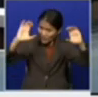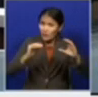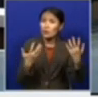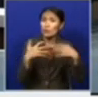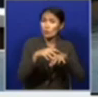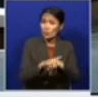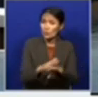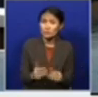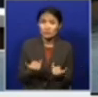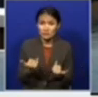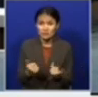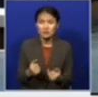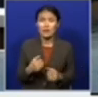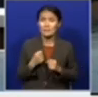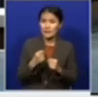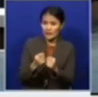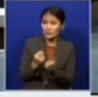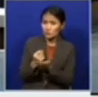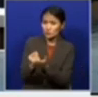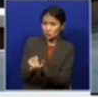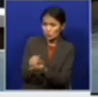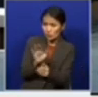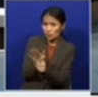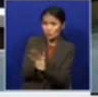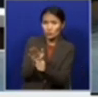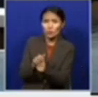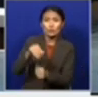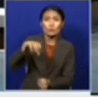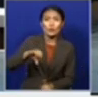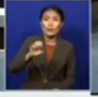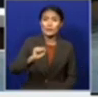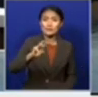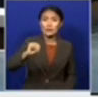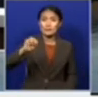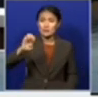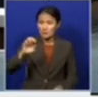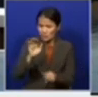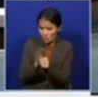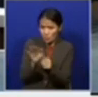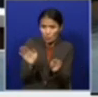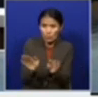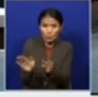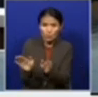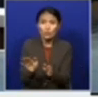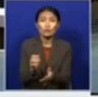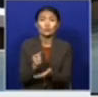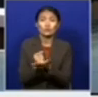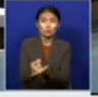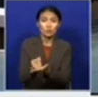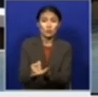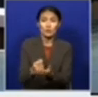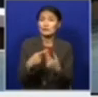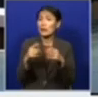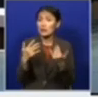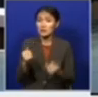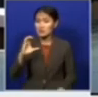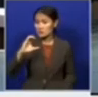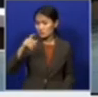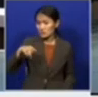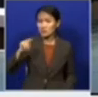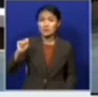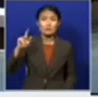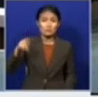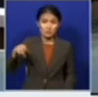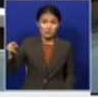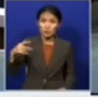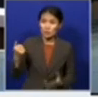ยู่กับธุรกิจการจัดซื้อจัดจ้างภาครัฐวันนี้เรากำลังพยายามที่จะฟื้นฟูและสร้างความแข็งแกร่งให้กับผู้ประกอบการ